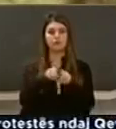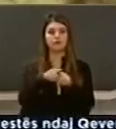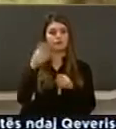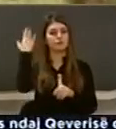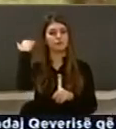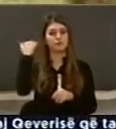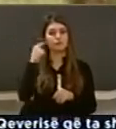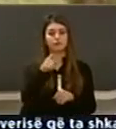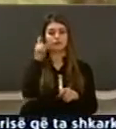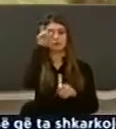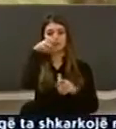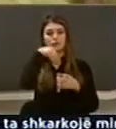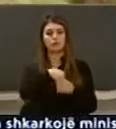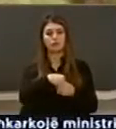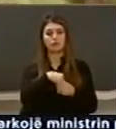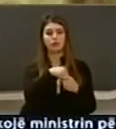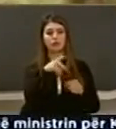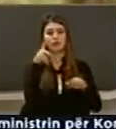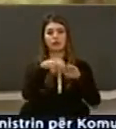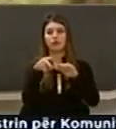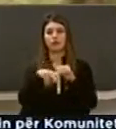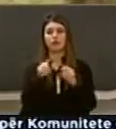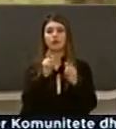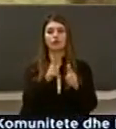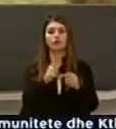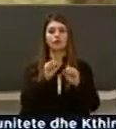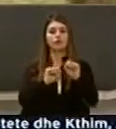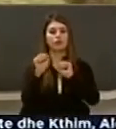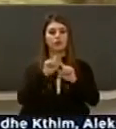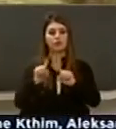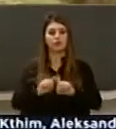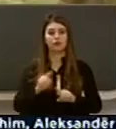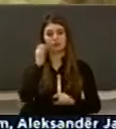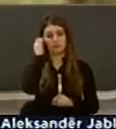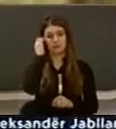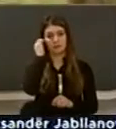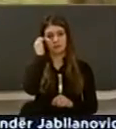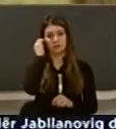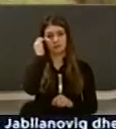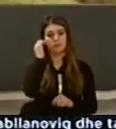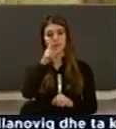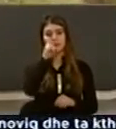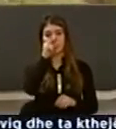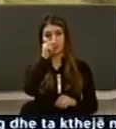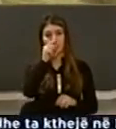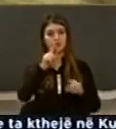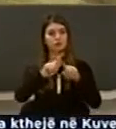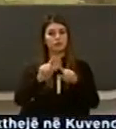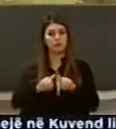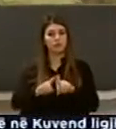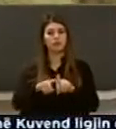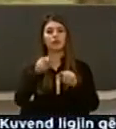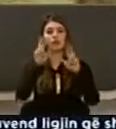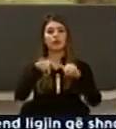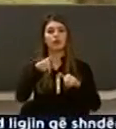ish ministri i punëve të brendshme, të ndalte migrimin me masat e dhunshme e policisë. duke shtuar numrin e policëve, duke siguruar kufit, duke u